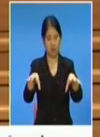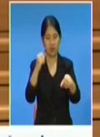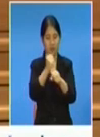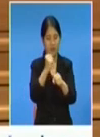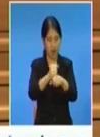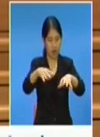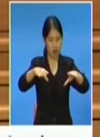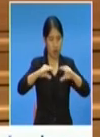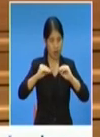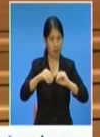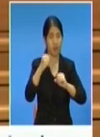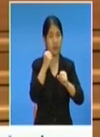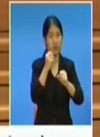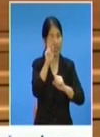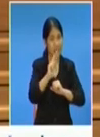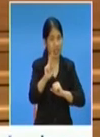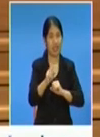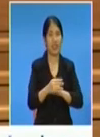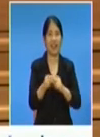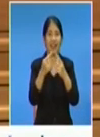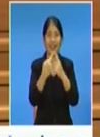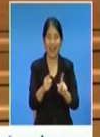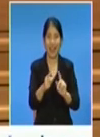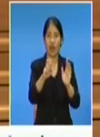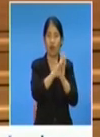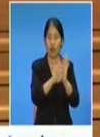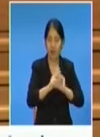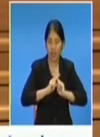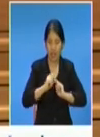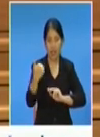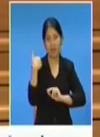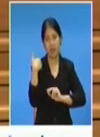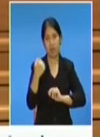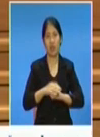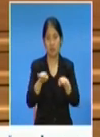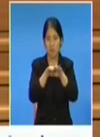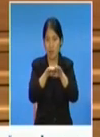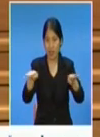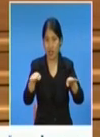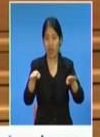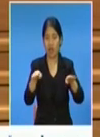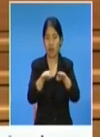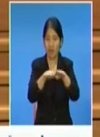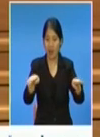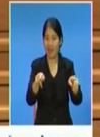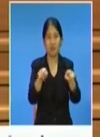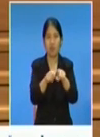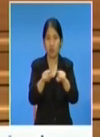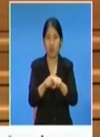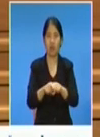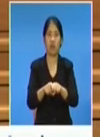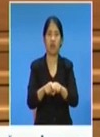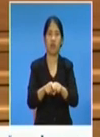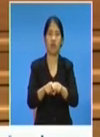ของตนเองแต่ระเบียบของตนเองที่สร้างขึ้นมาตรฐานต้องไม่ต่ำกว่าระเบียบสำนักนายกต้องเท่ากับหรือเหนือกว่